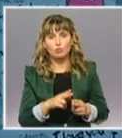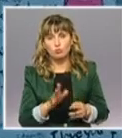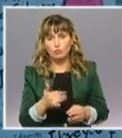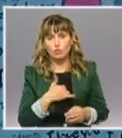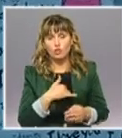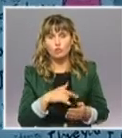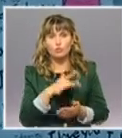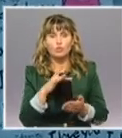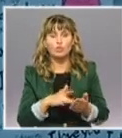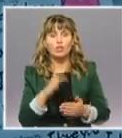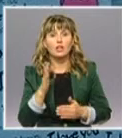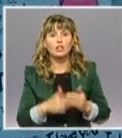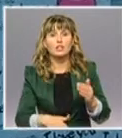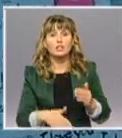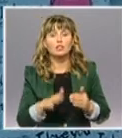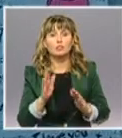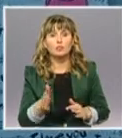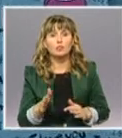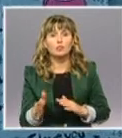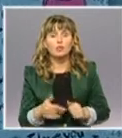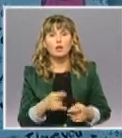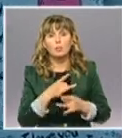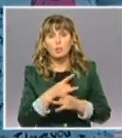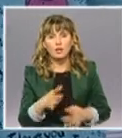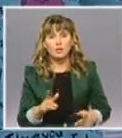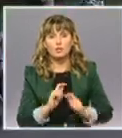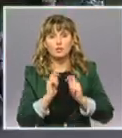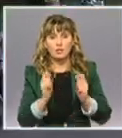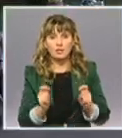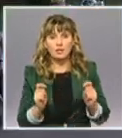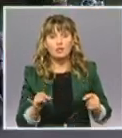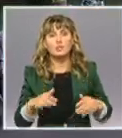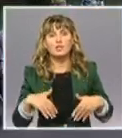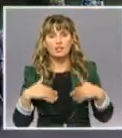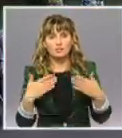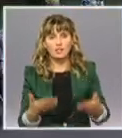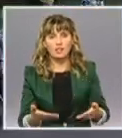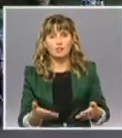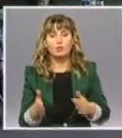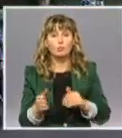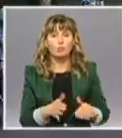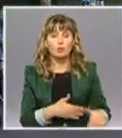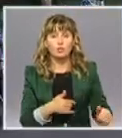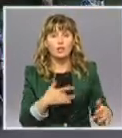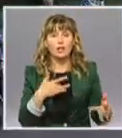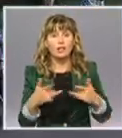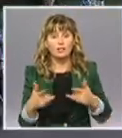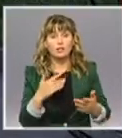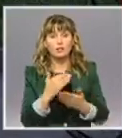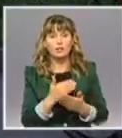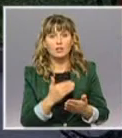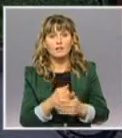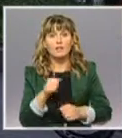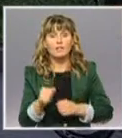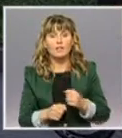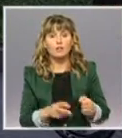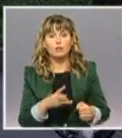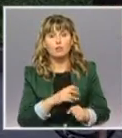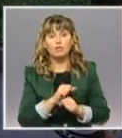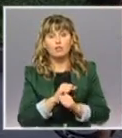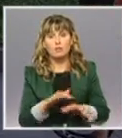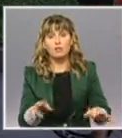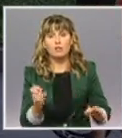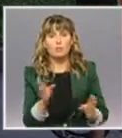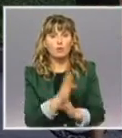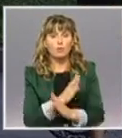городе. Окончательное завершение сезона прошло празднично, с подарками и поздравлениями. А после яркой концертной программы велолюбители отправились на